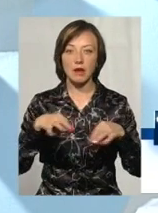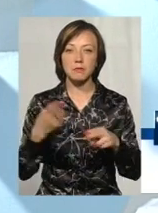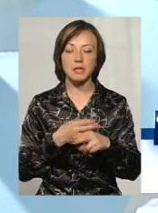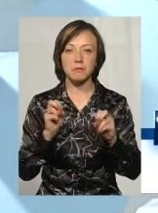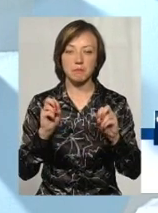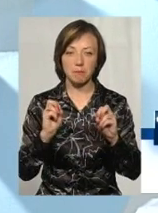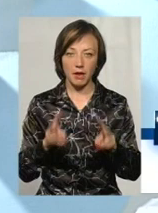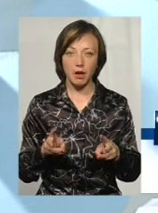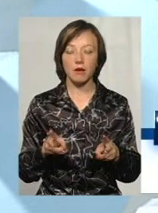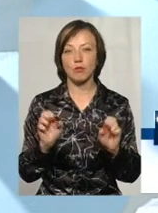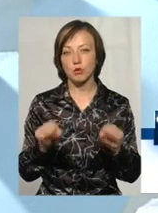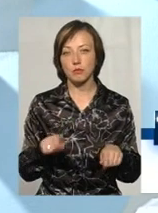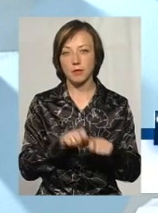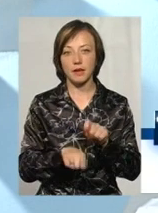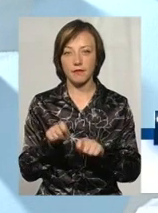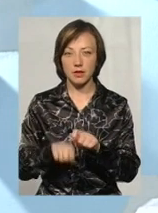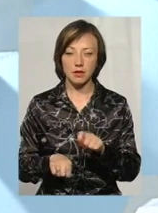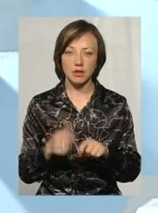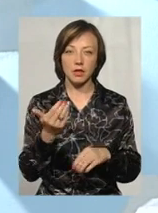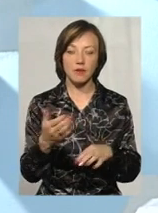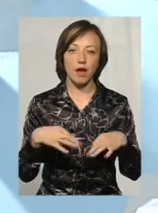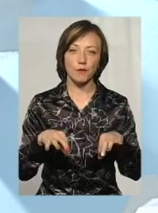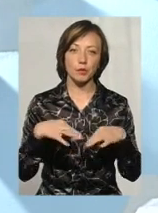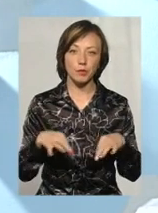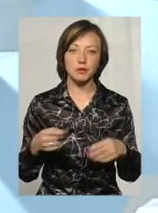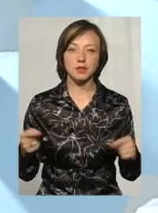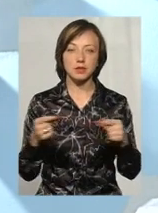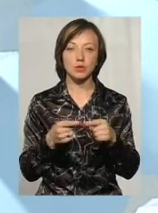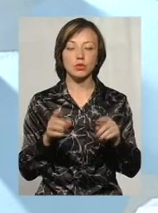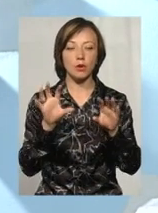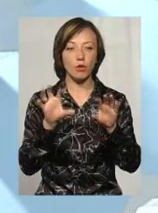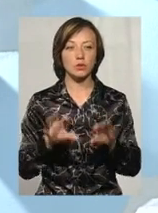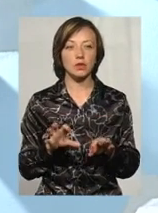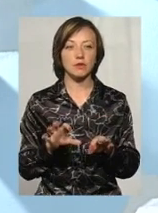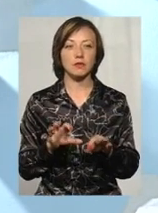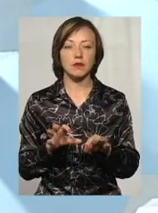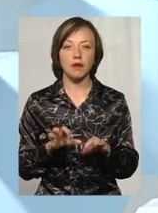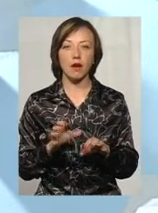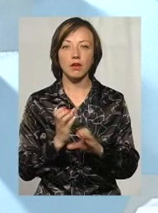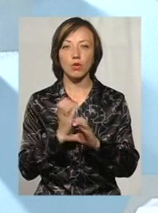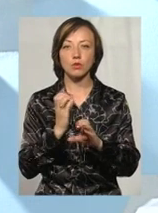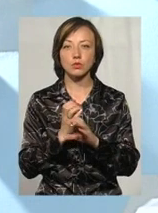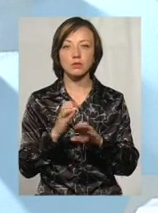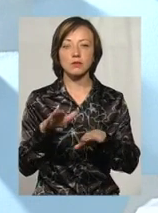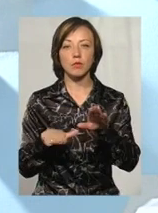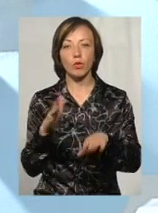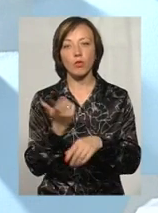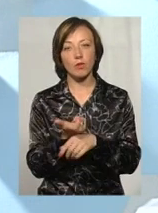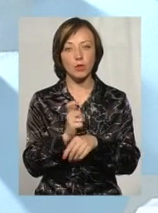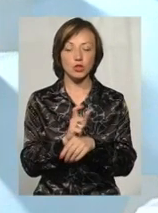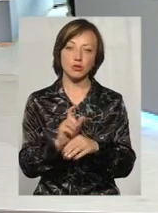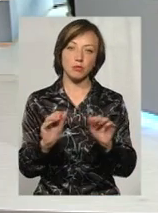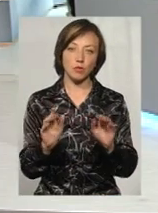принципі, так, ми можемо перевірити, чи їхній автомобіль, згідно чинного законодавства, везе грузу не по настановлену норму